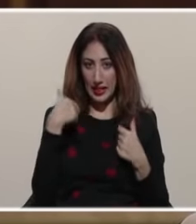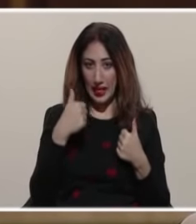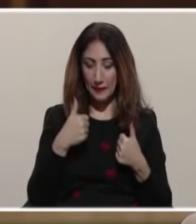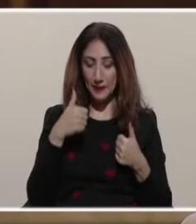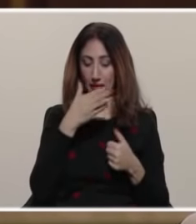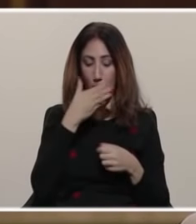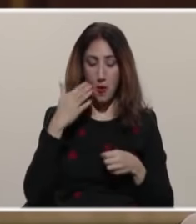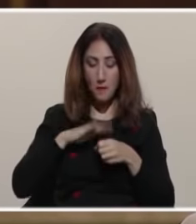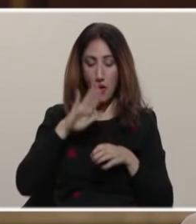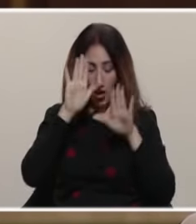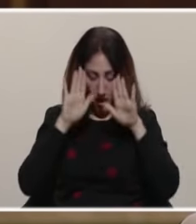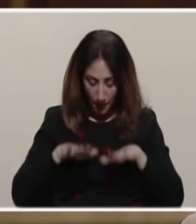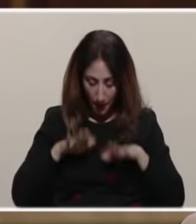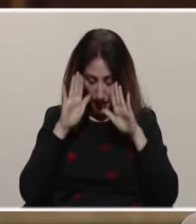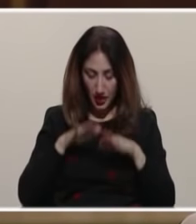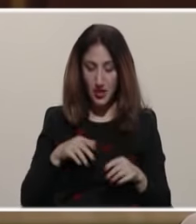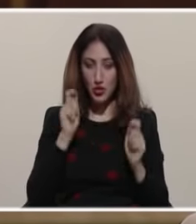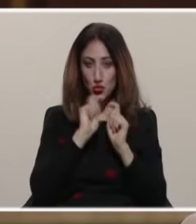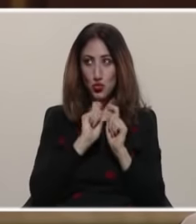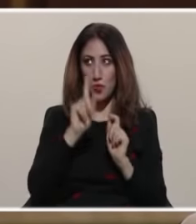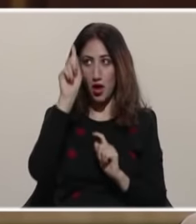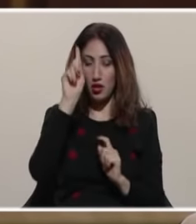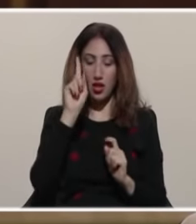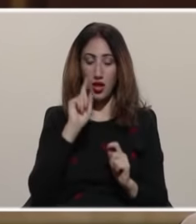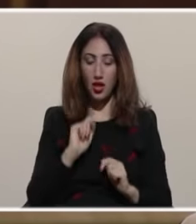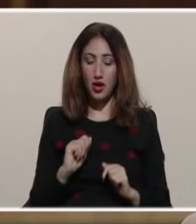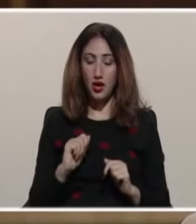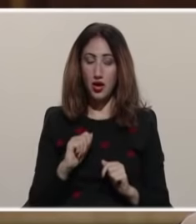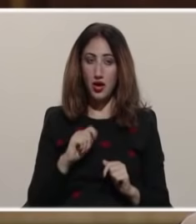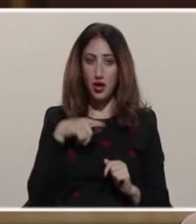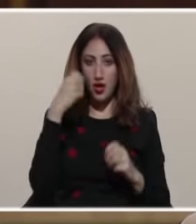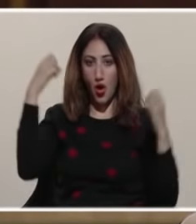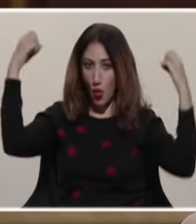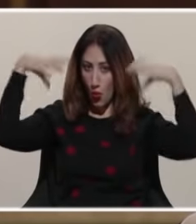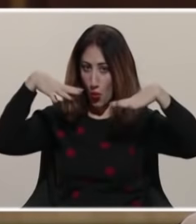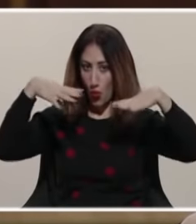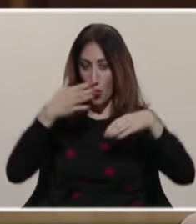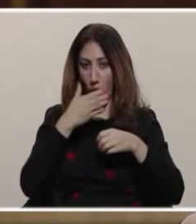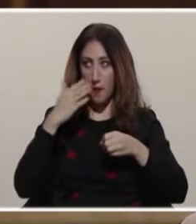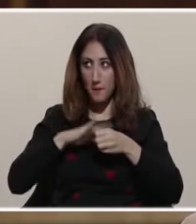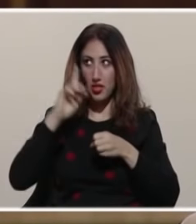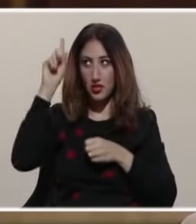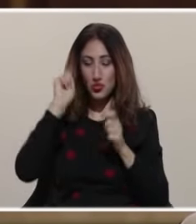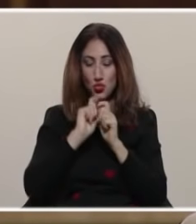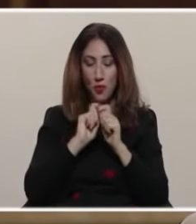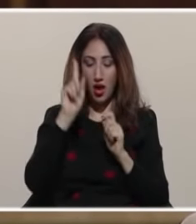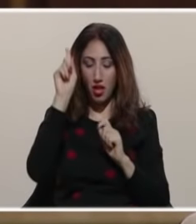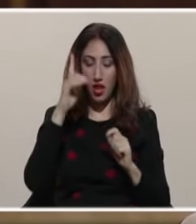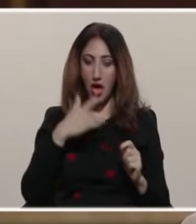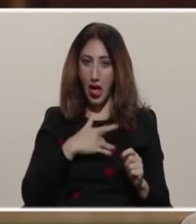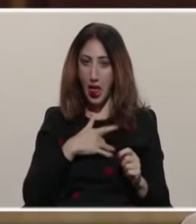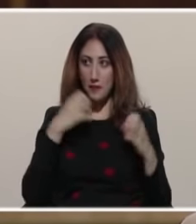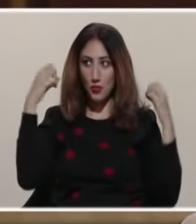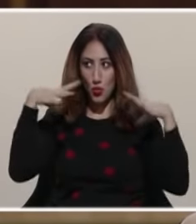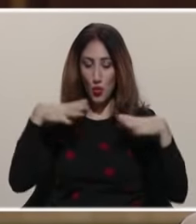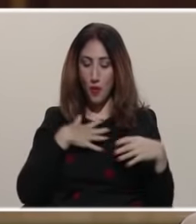اللي بتقربنا إلى الله سبحانه وتعالى. أيام تتجلى فيها أنوار ربنا سبحانه وتعالى في القلوب